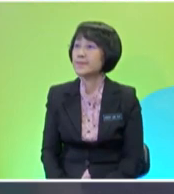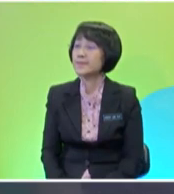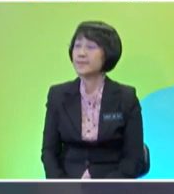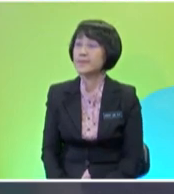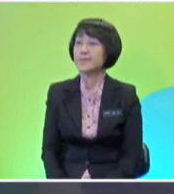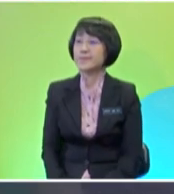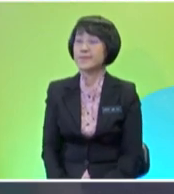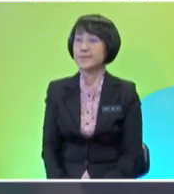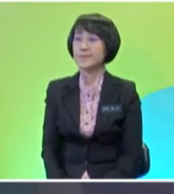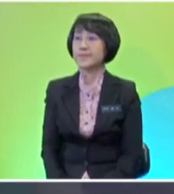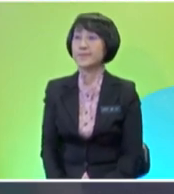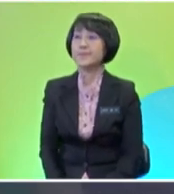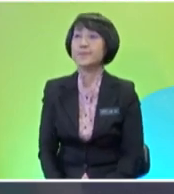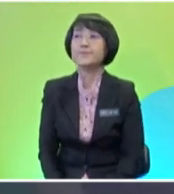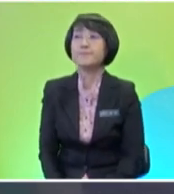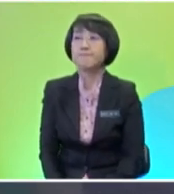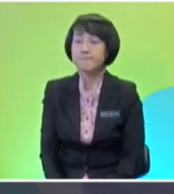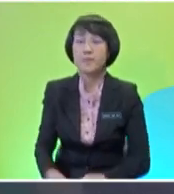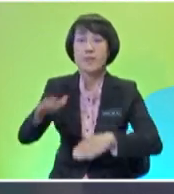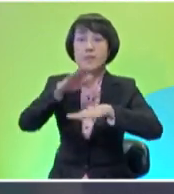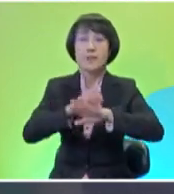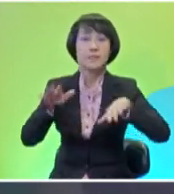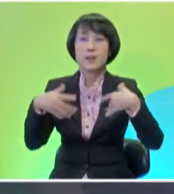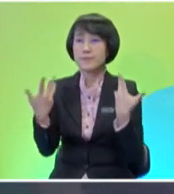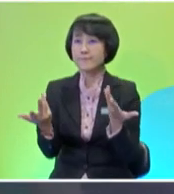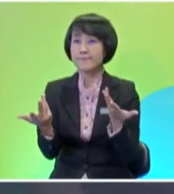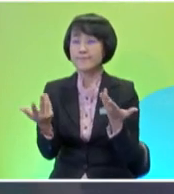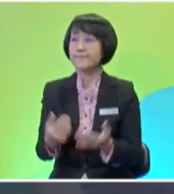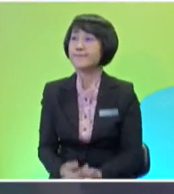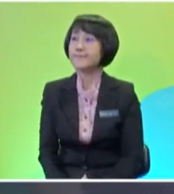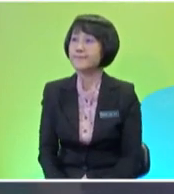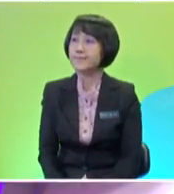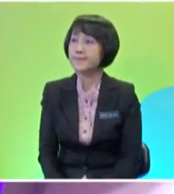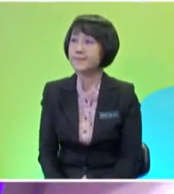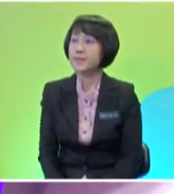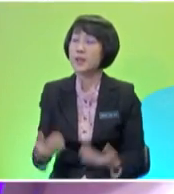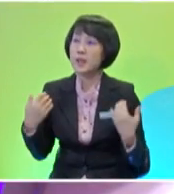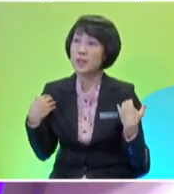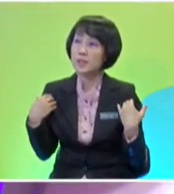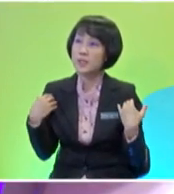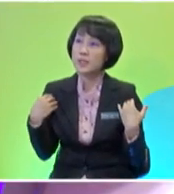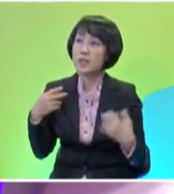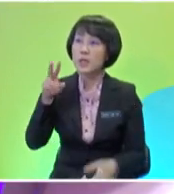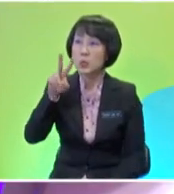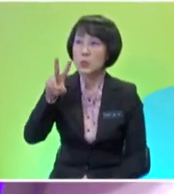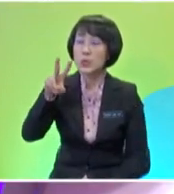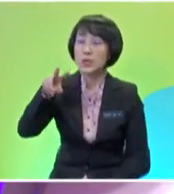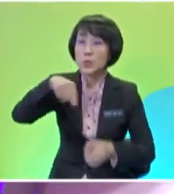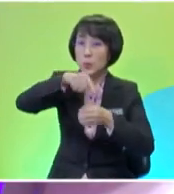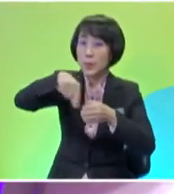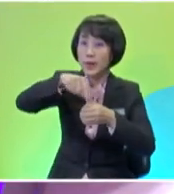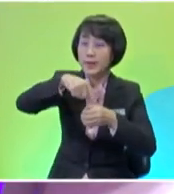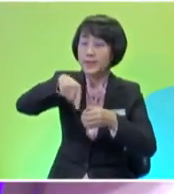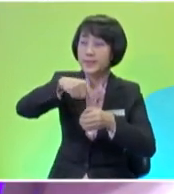tapaknya Okey, bahagian atas macam mana pula, cikgu? Okey, bahagian atas, Ifan kena tengok, kita ada dua sebenarnya lubang yang kita kena tebuk, iaitu